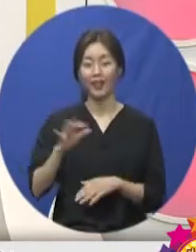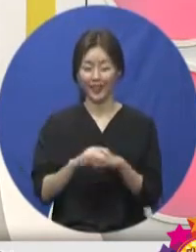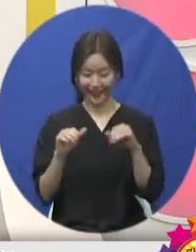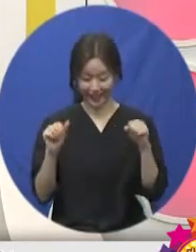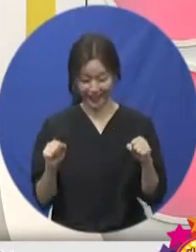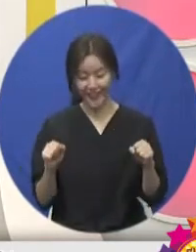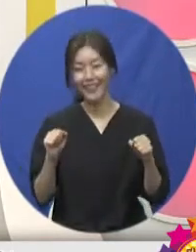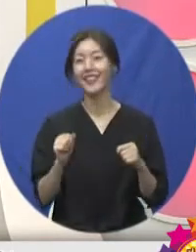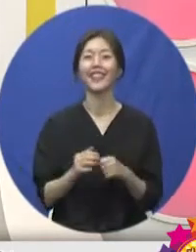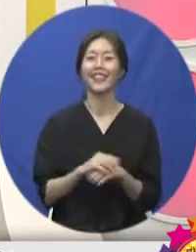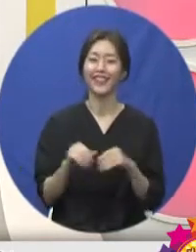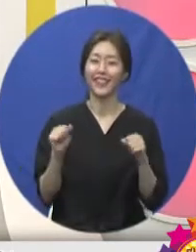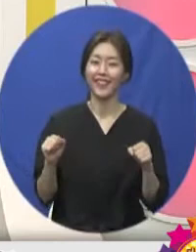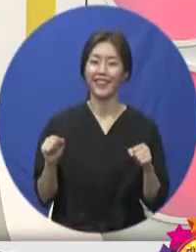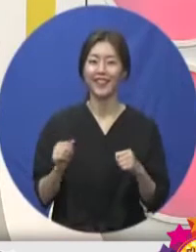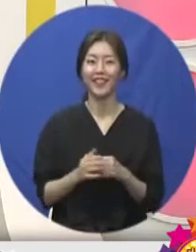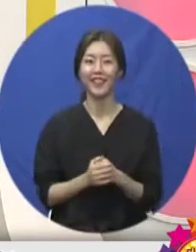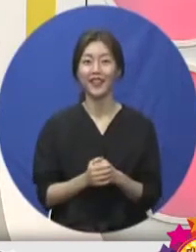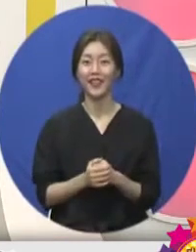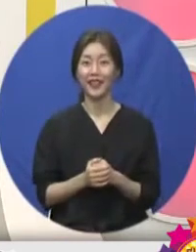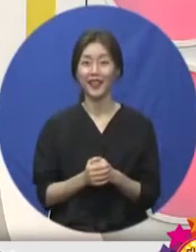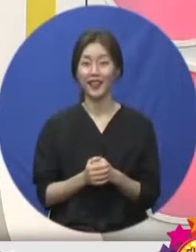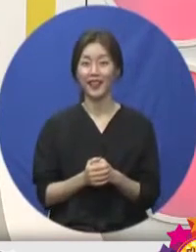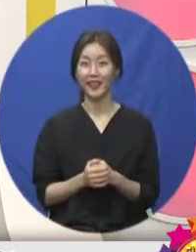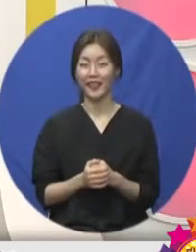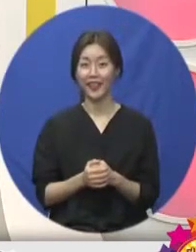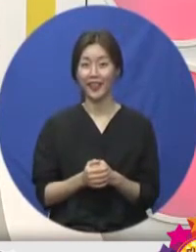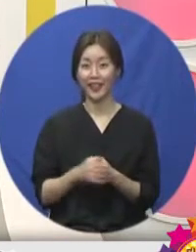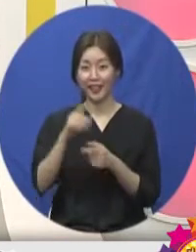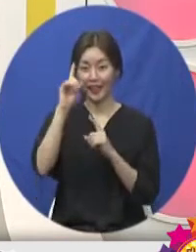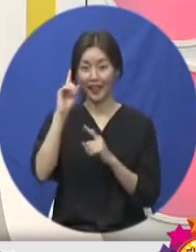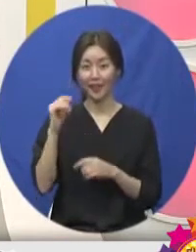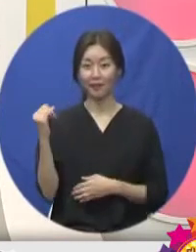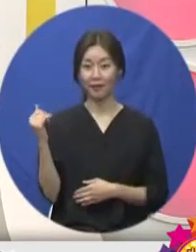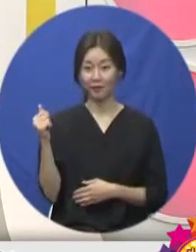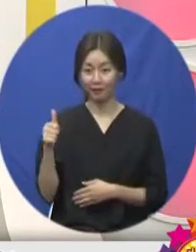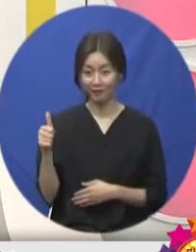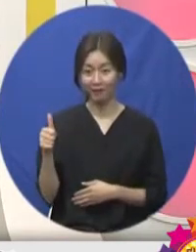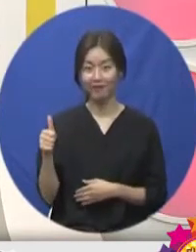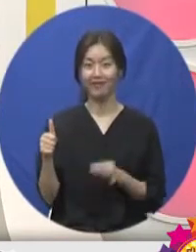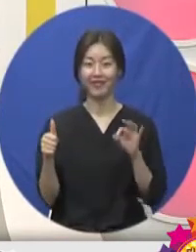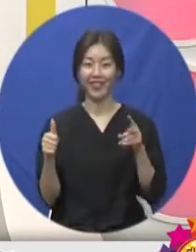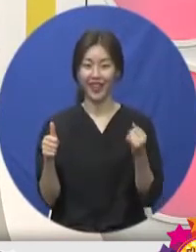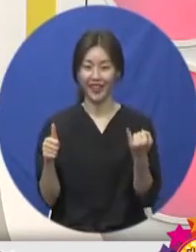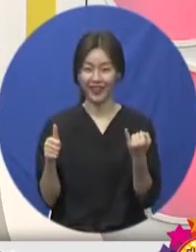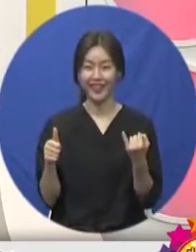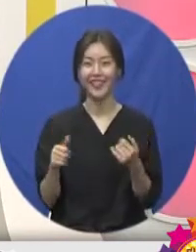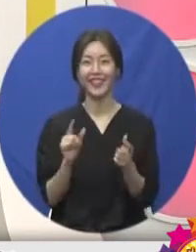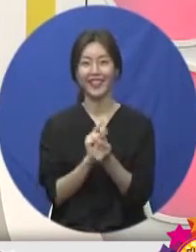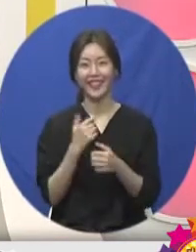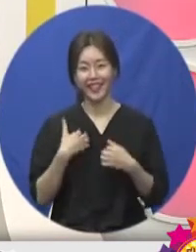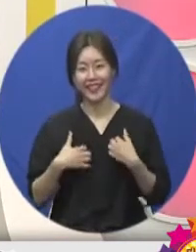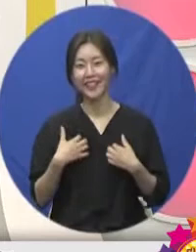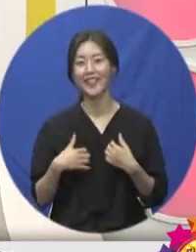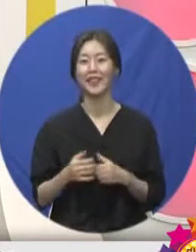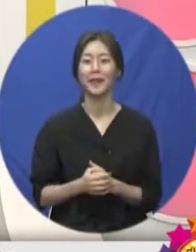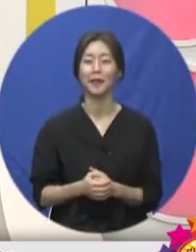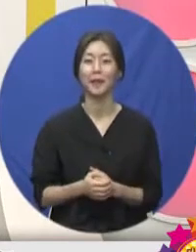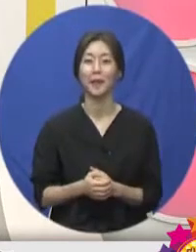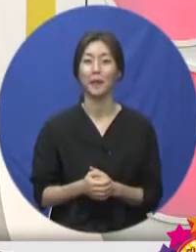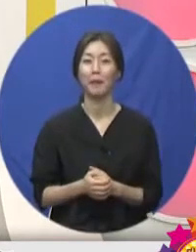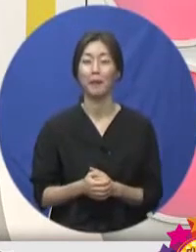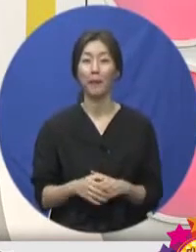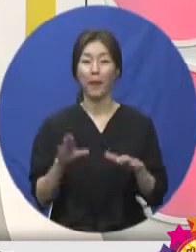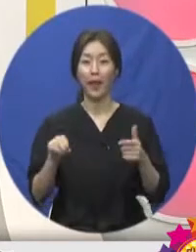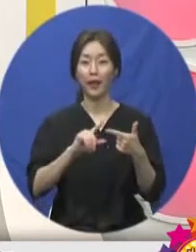안녕하세요. 안녕하세요. 이보영 씨, 여정인 씨. 예, 반갑습니다. 네, 그리고 반갑습니다. 오늘 이렇게